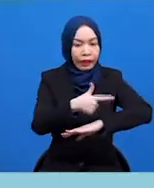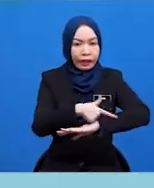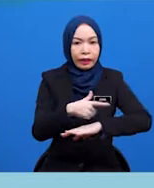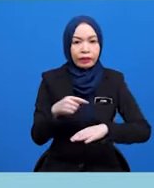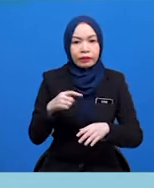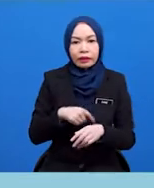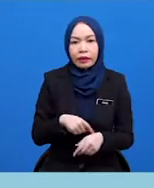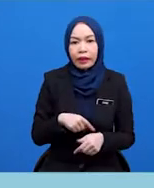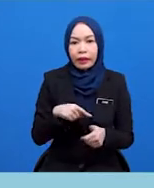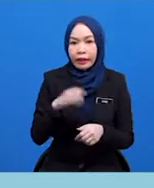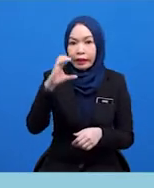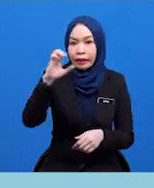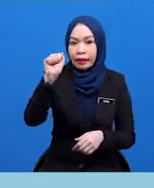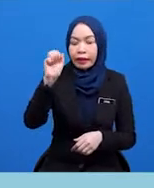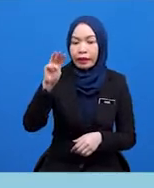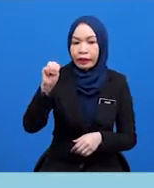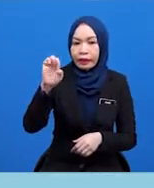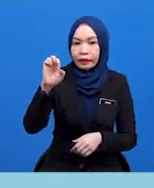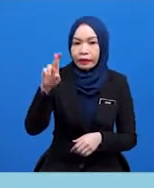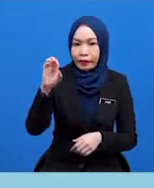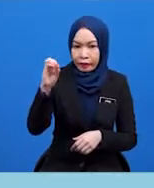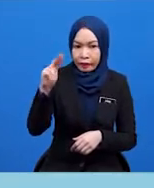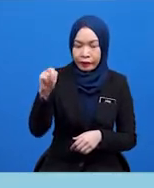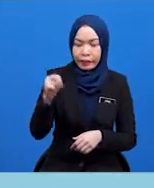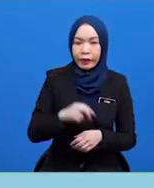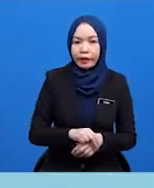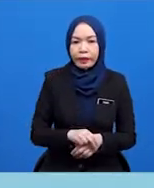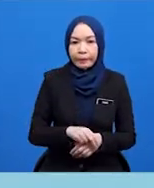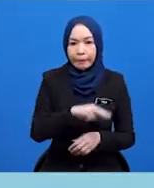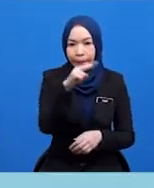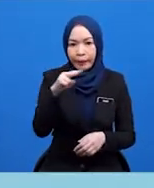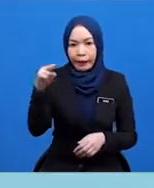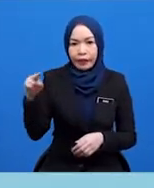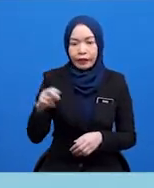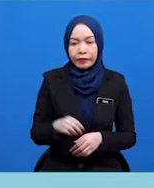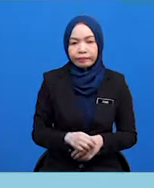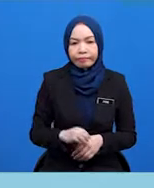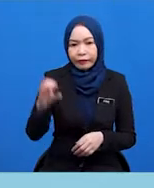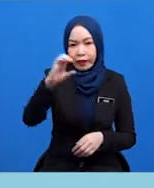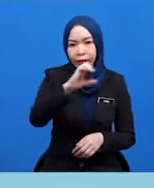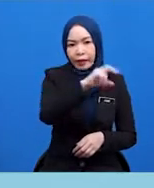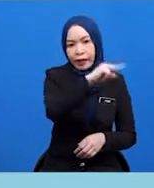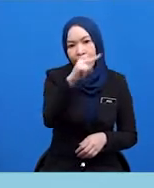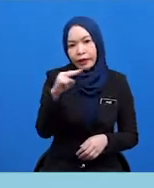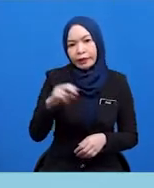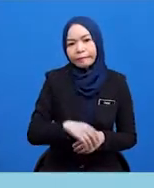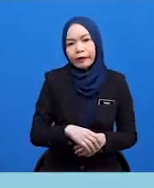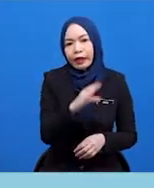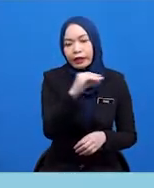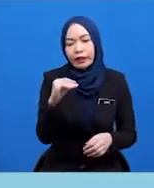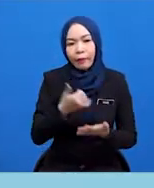Tanah Tinggi Cameron. Keempat, menambahkan dana atau modal dalam